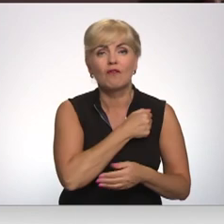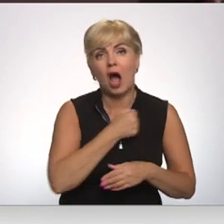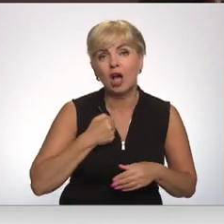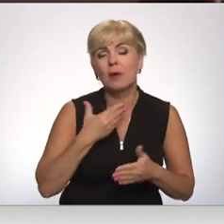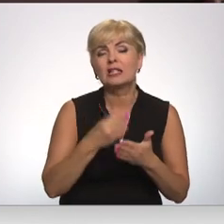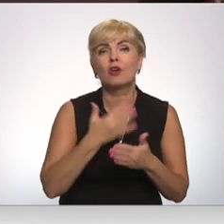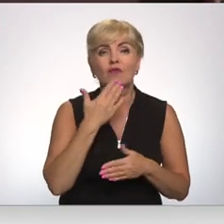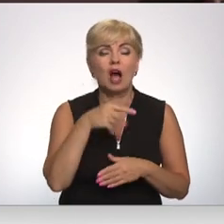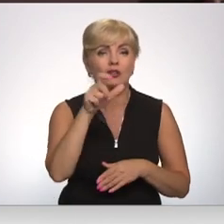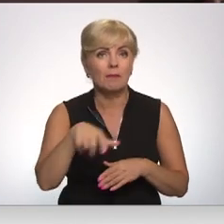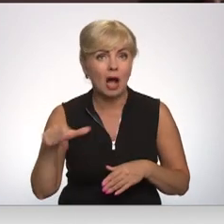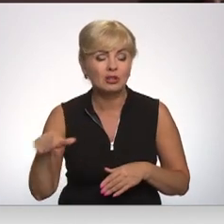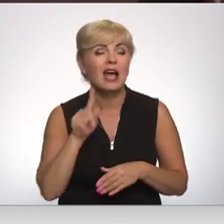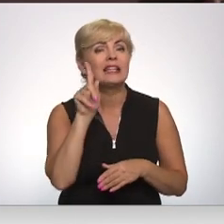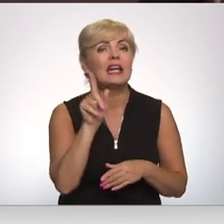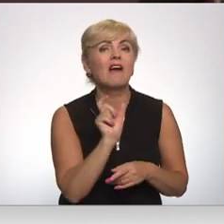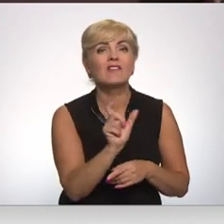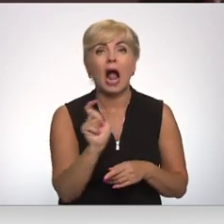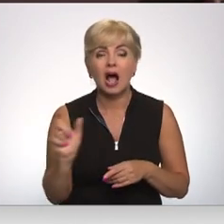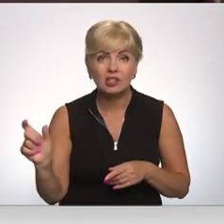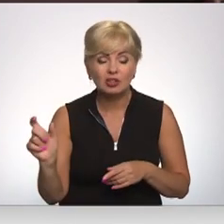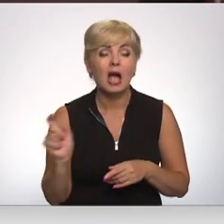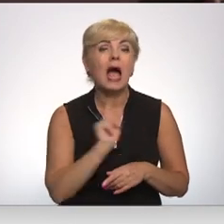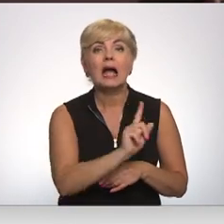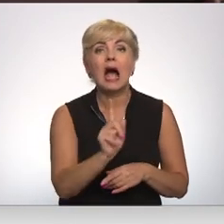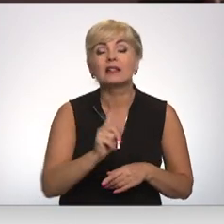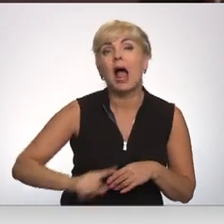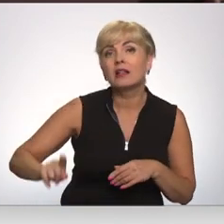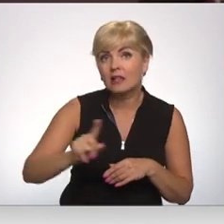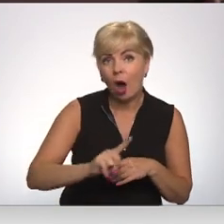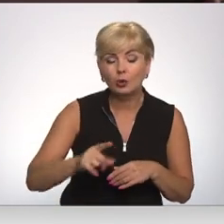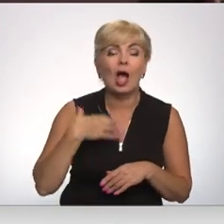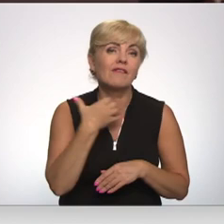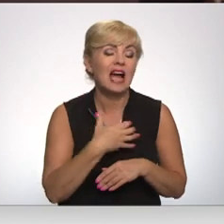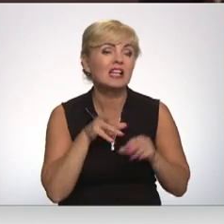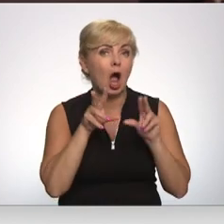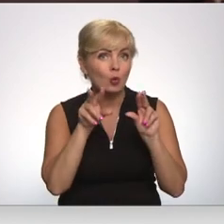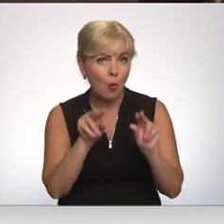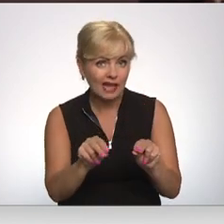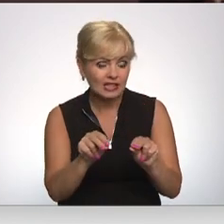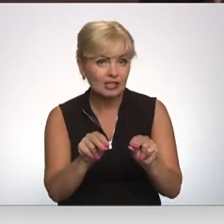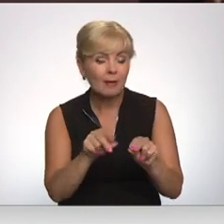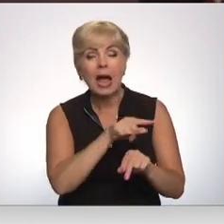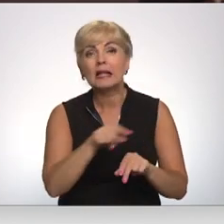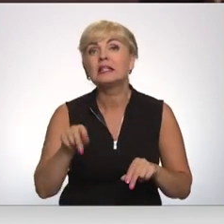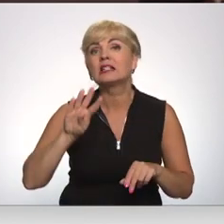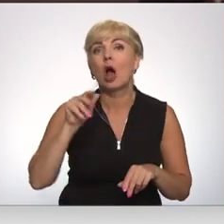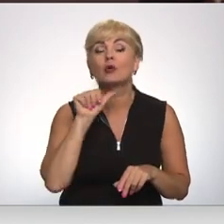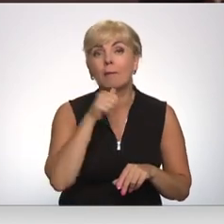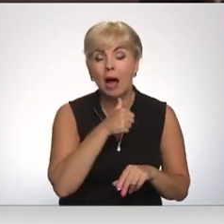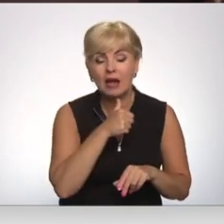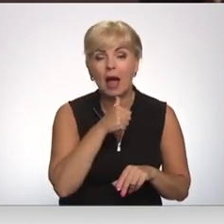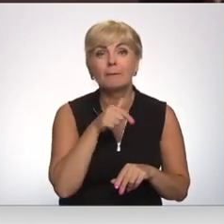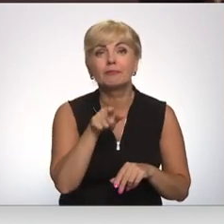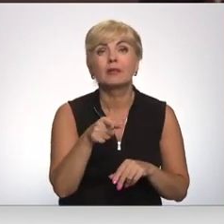valota pilsonim, bet tās tādas frāzes, katrai tautai mums jau vajadzēja noticēt tām, līdz tam 4. Maijam nonākt